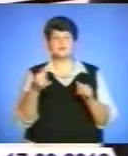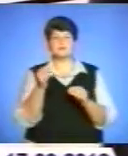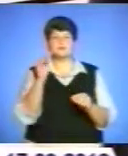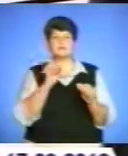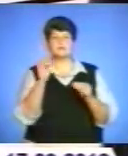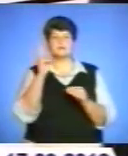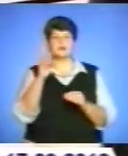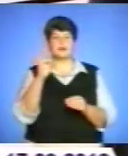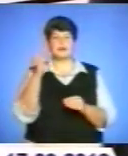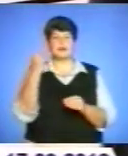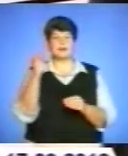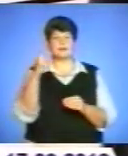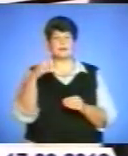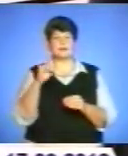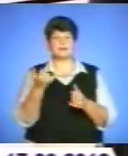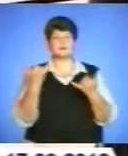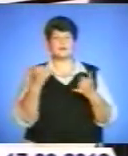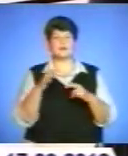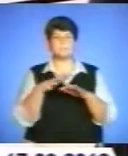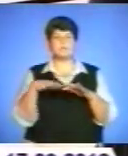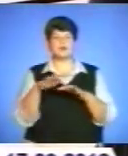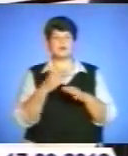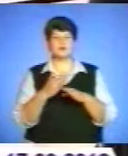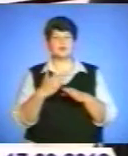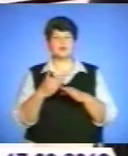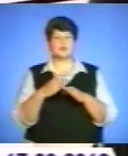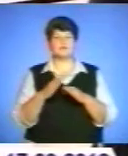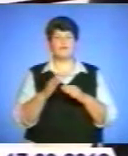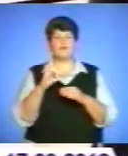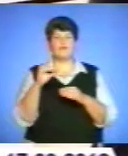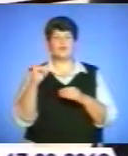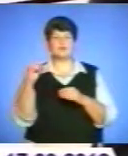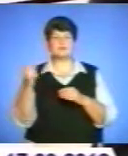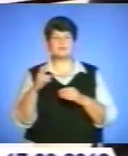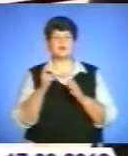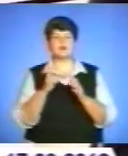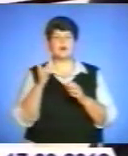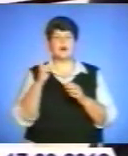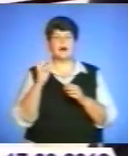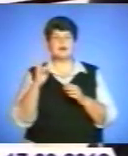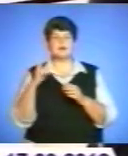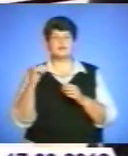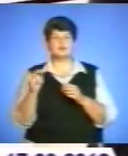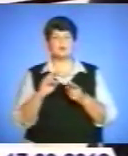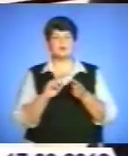Сьогодні масова частка вуглекислого кальцію і магнію в перерахунку на